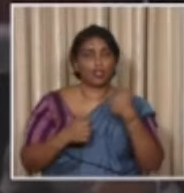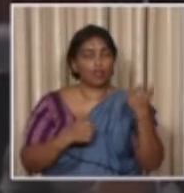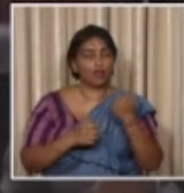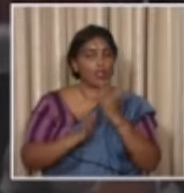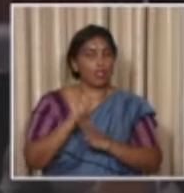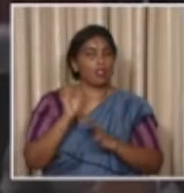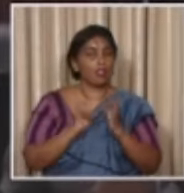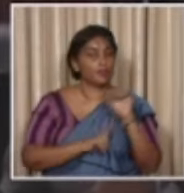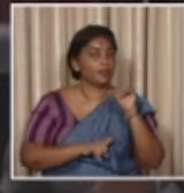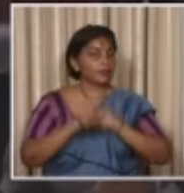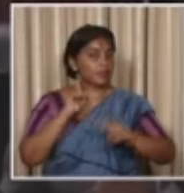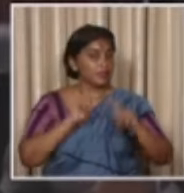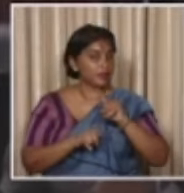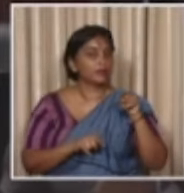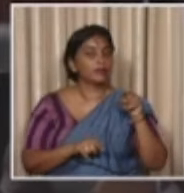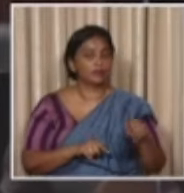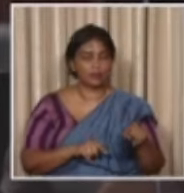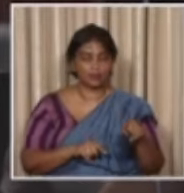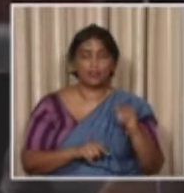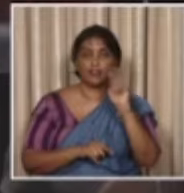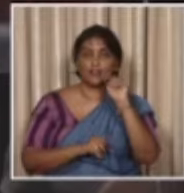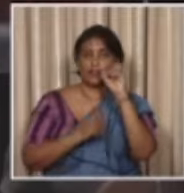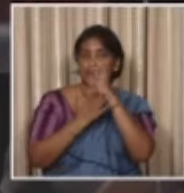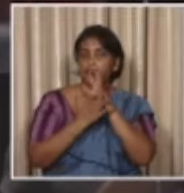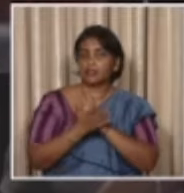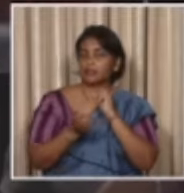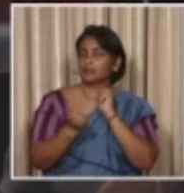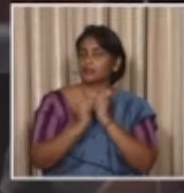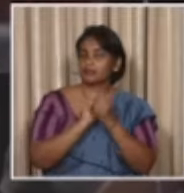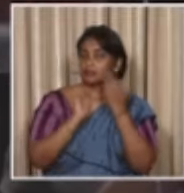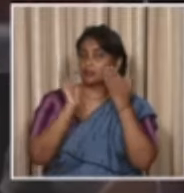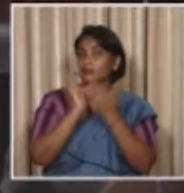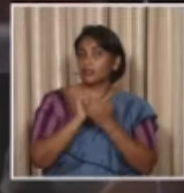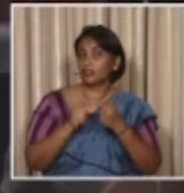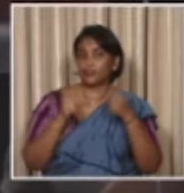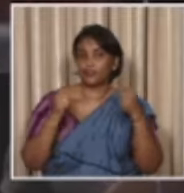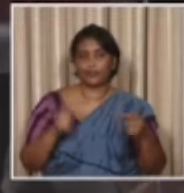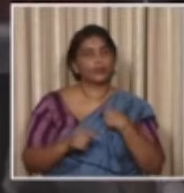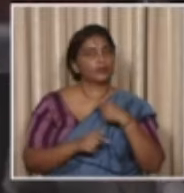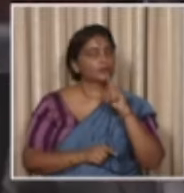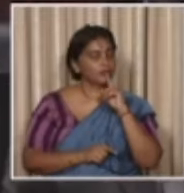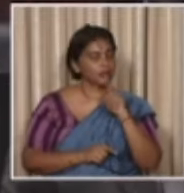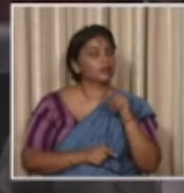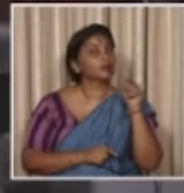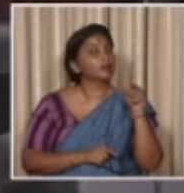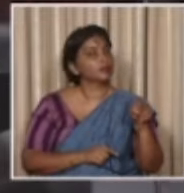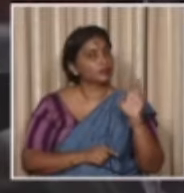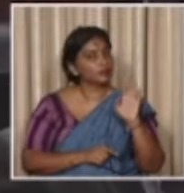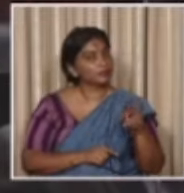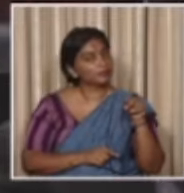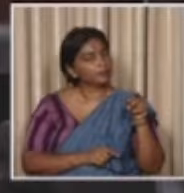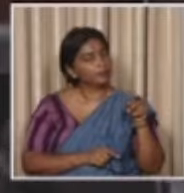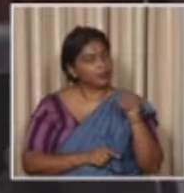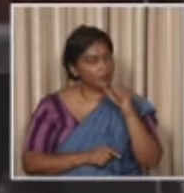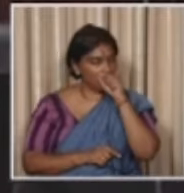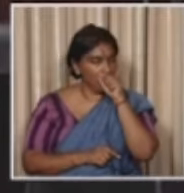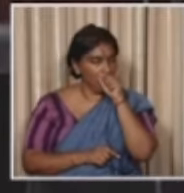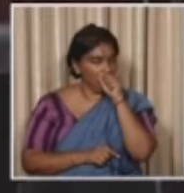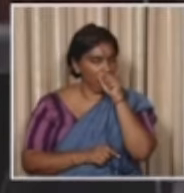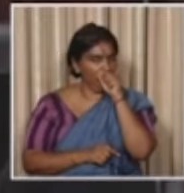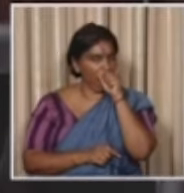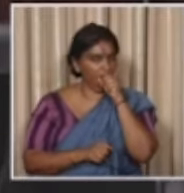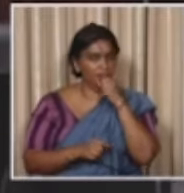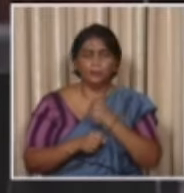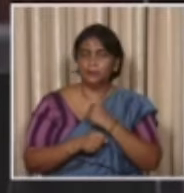මණ්ඩල රැස්වීමේදී තමයි 20 වෙනි සංශෝධනය ඉදිරිපත් කිරීමට එරෙහිව අපි කරුණු දැක්වේ. ඒ නිසා මේ